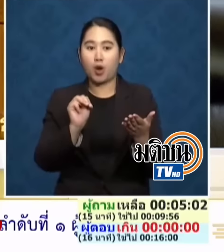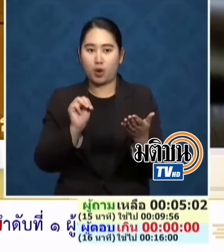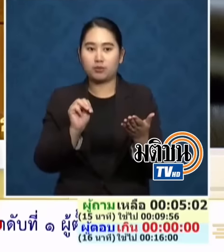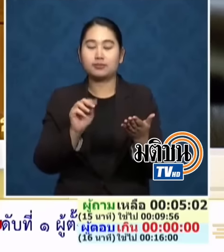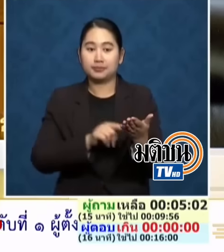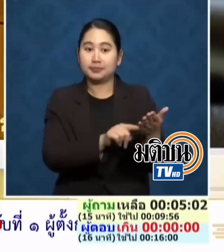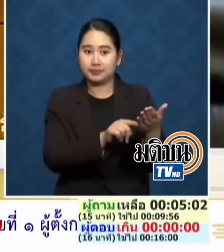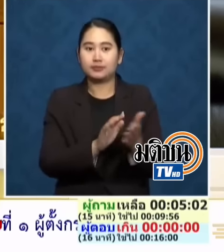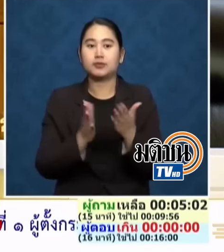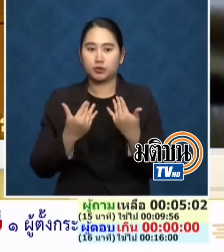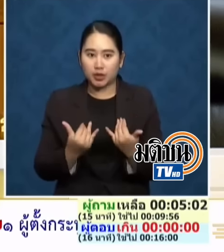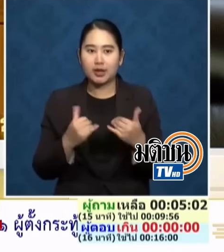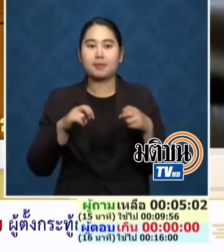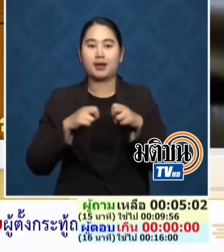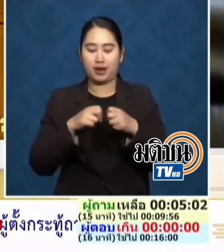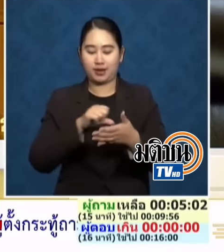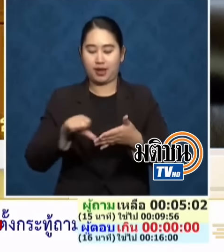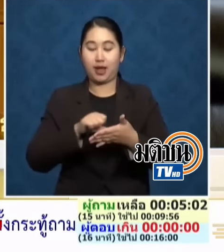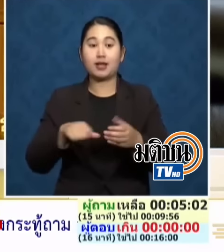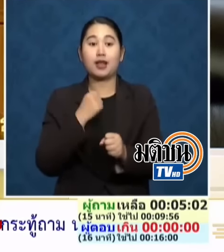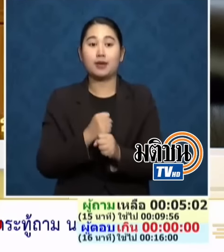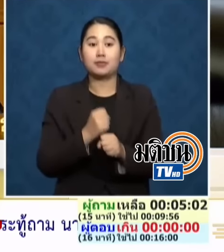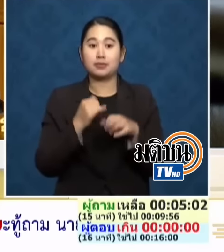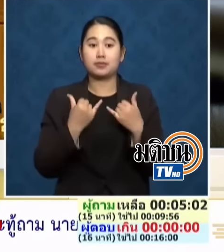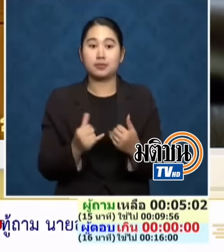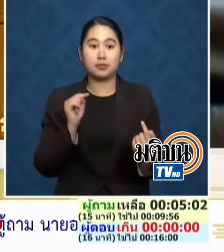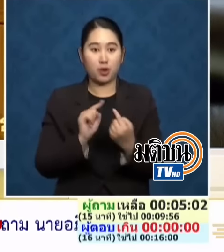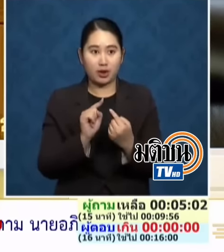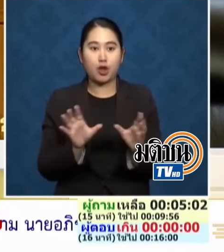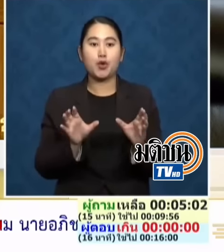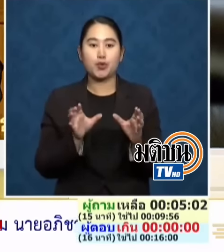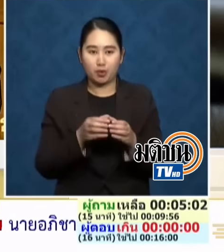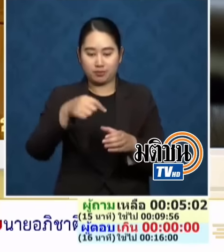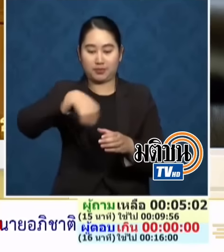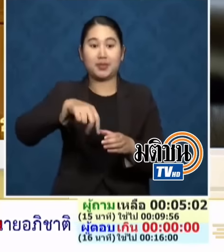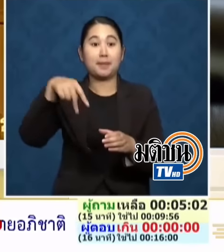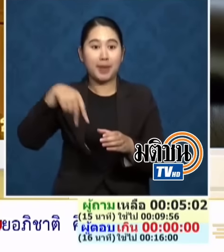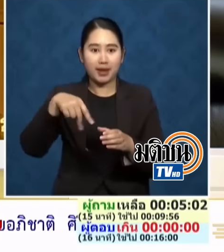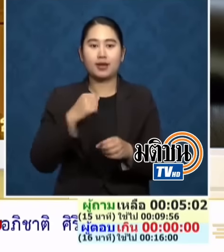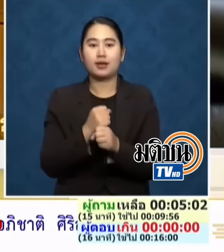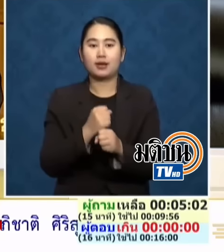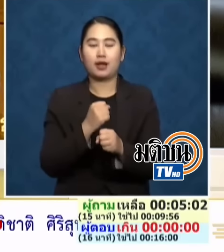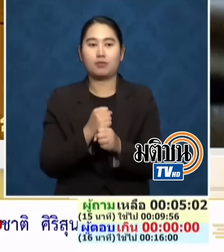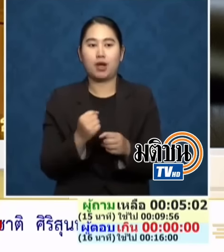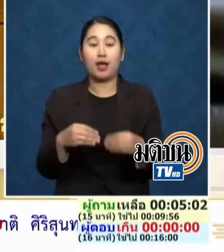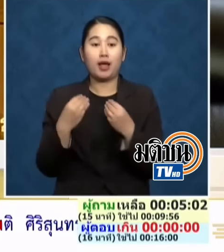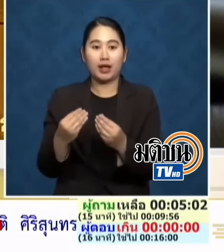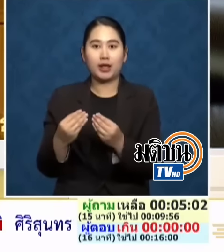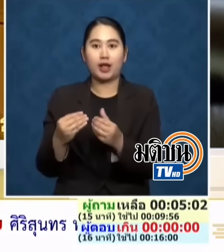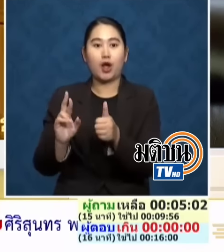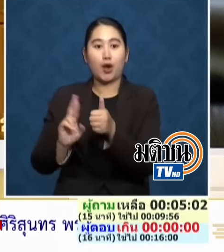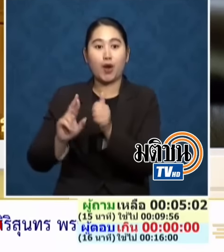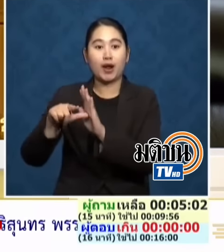นั้นสิงที่ผมกำลงทำแ้ปัหานะครับใเวลานี้ผมตั้งชุปบัการพิเศษซึผมจะมอบหมายใหลรายขาธิการ